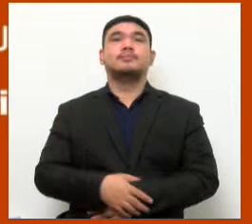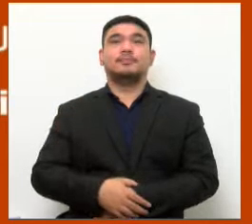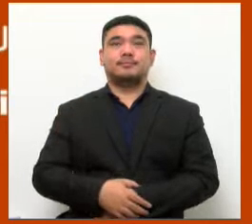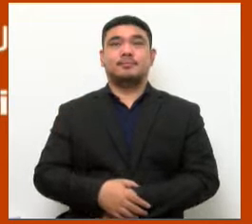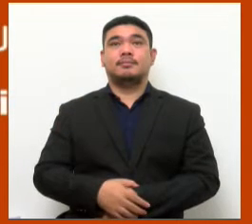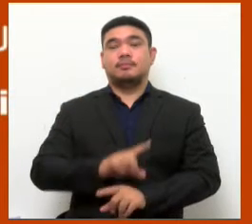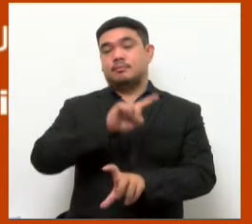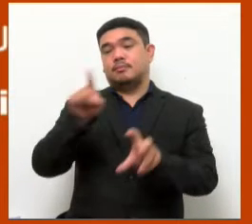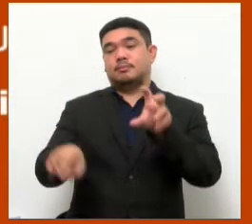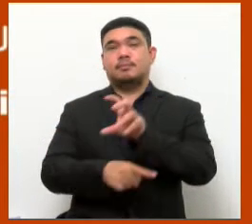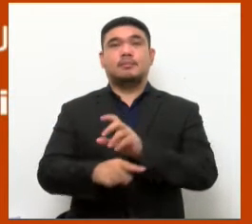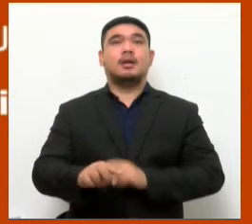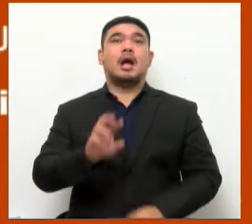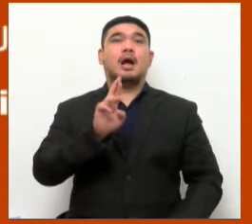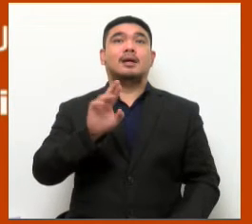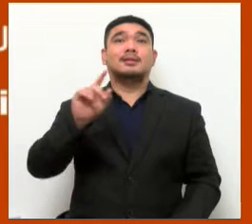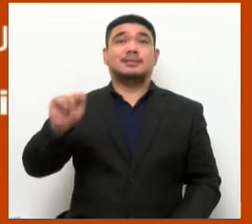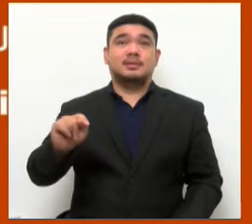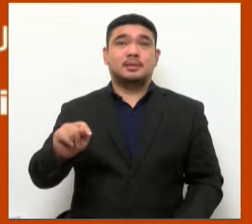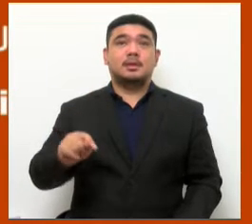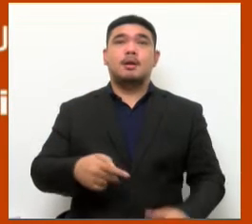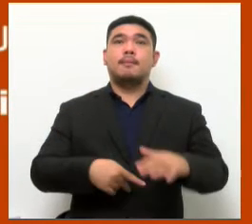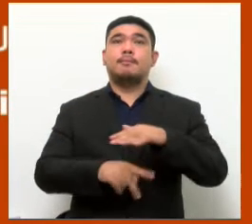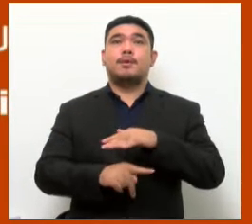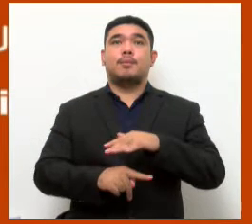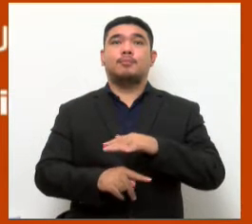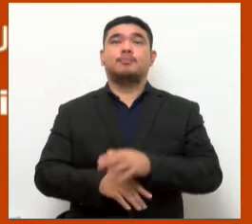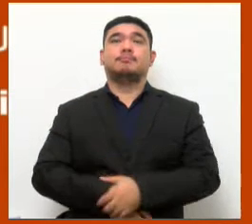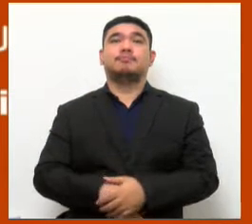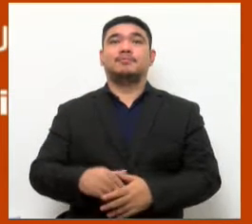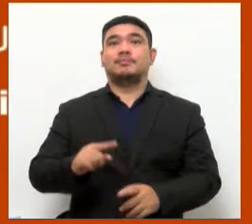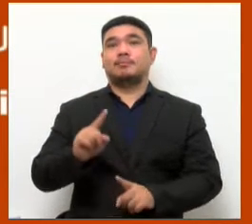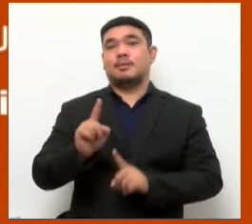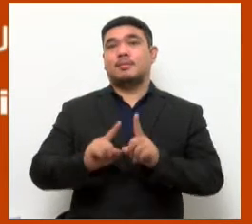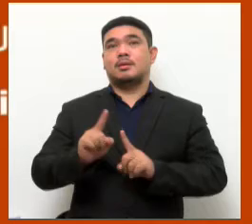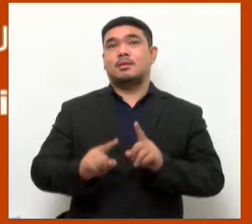ระดับชาติ RT ระดับชั้นประถมศึกษาปีที่1มีค่าเฉลี่ย